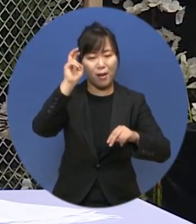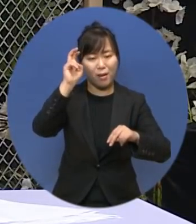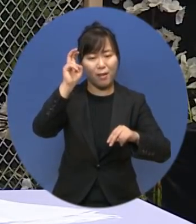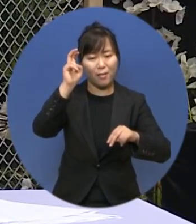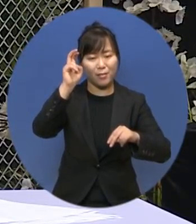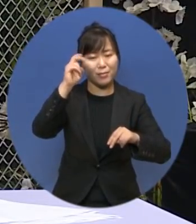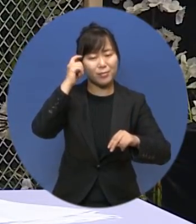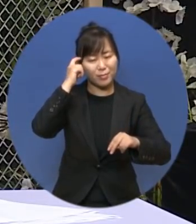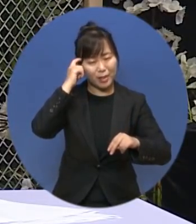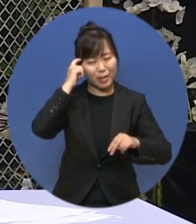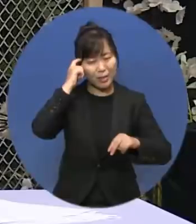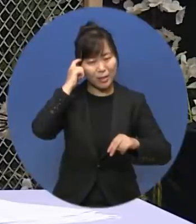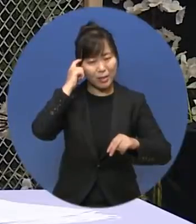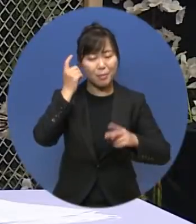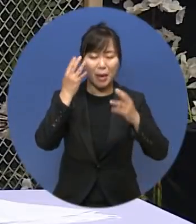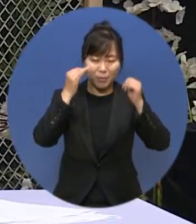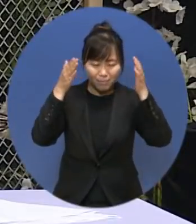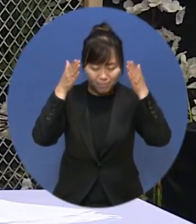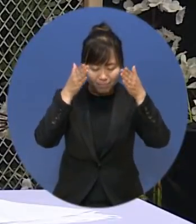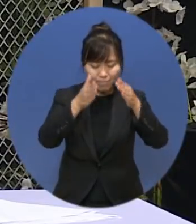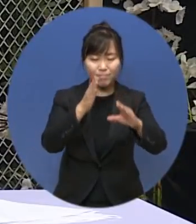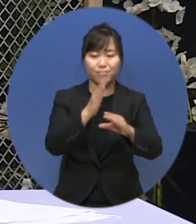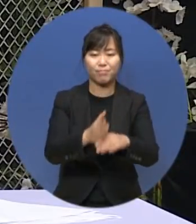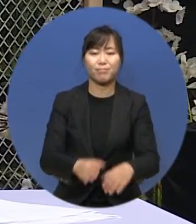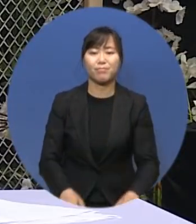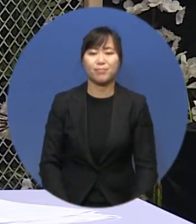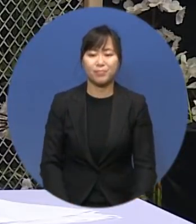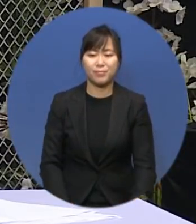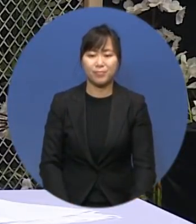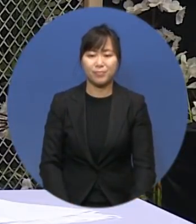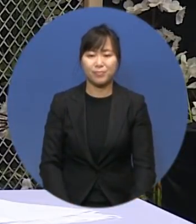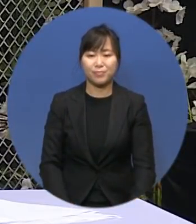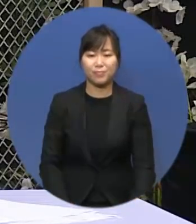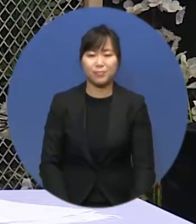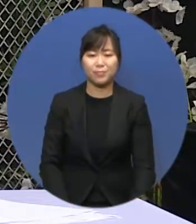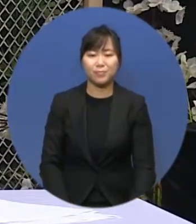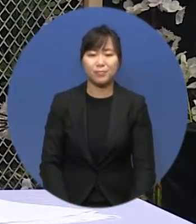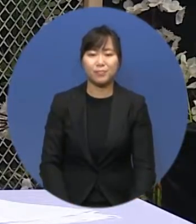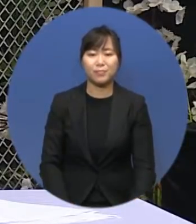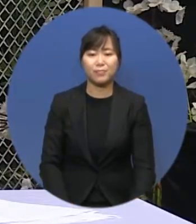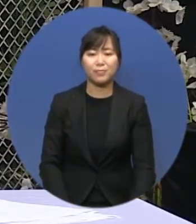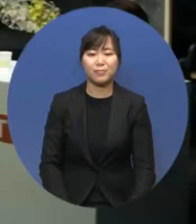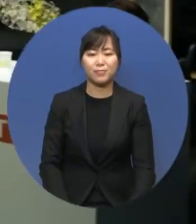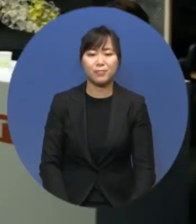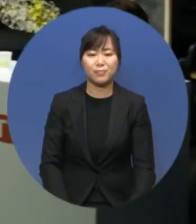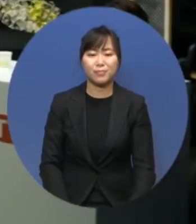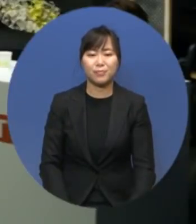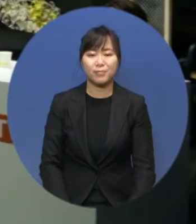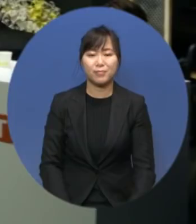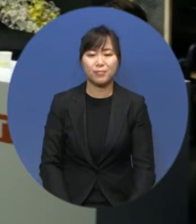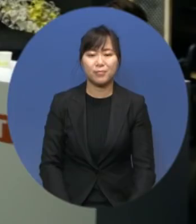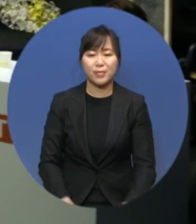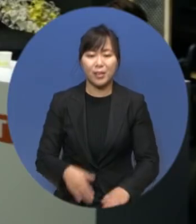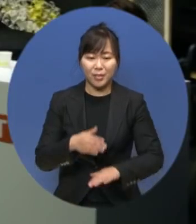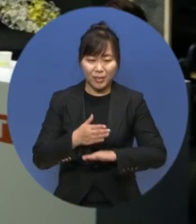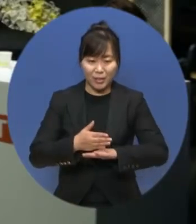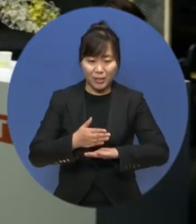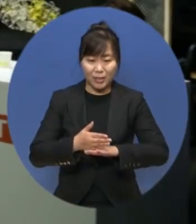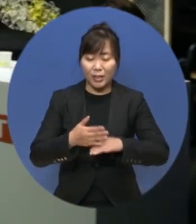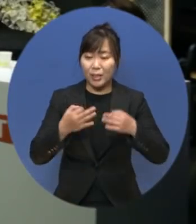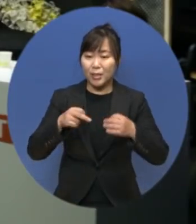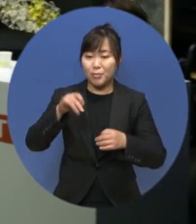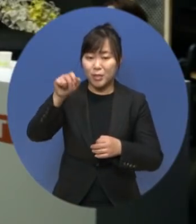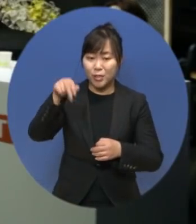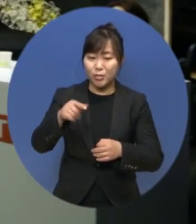있겠다 생각이 들어서 이쪽에 좀 많이 진력하고 있는 그런 편입니다. 네, 감사합니다. 네,